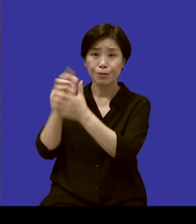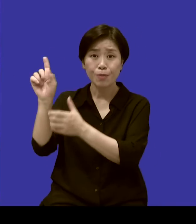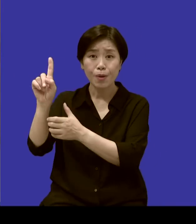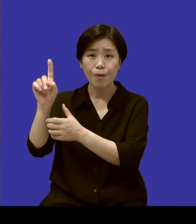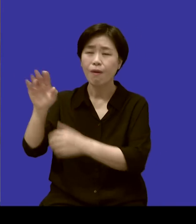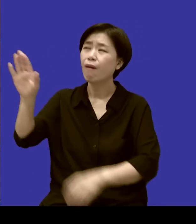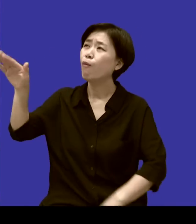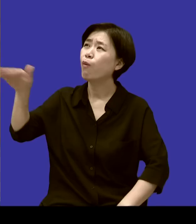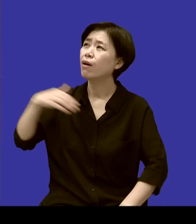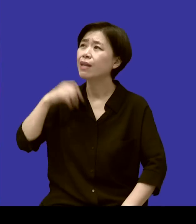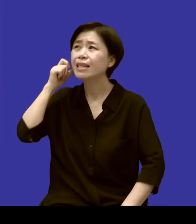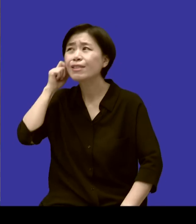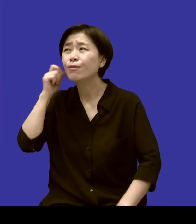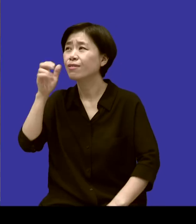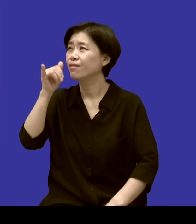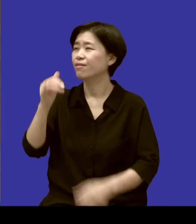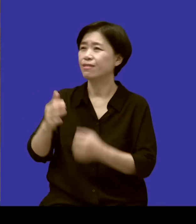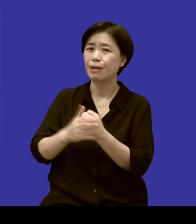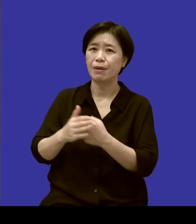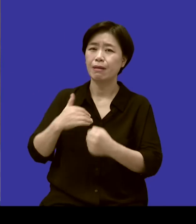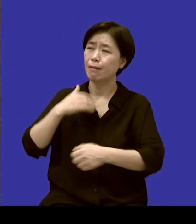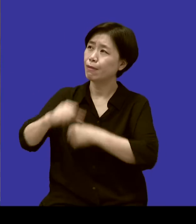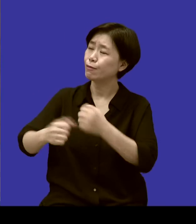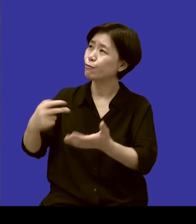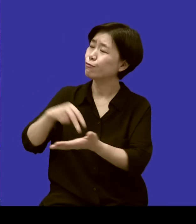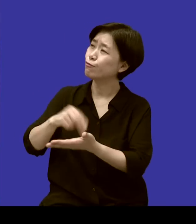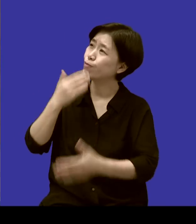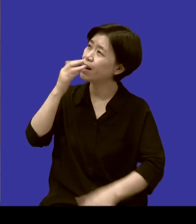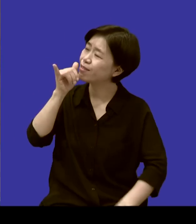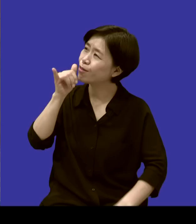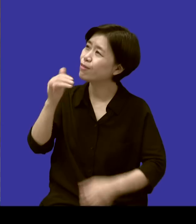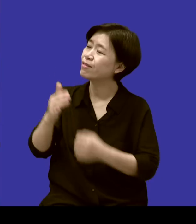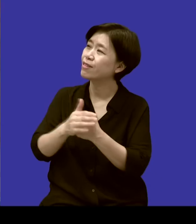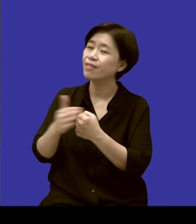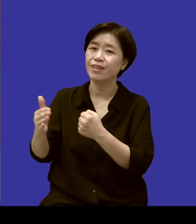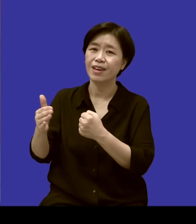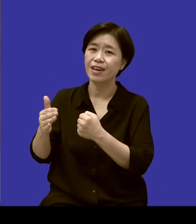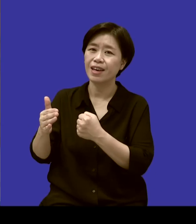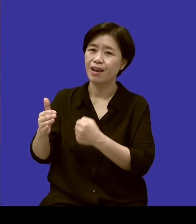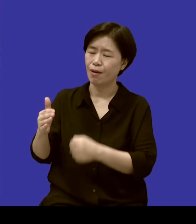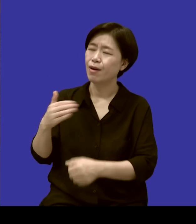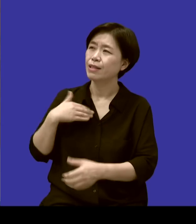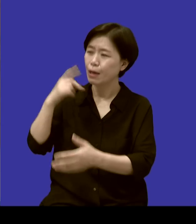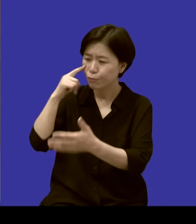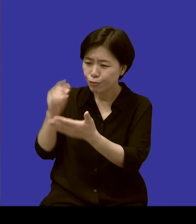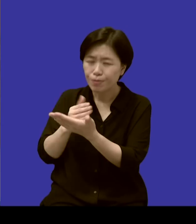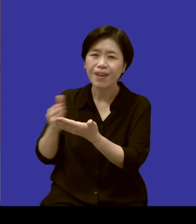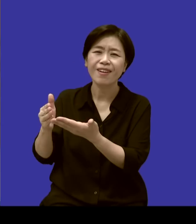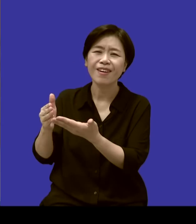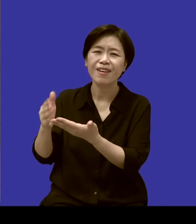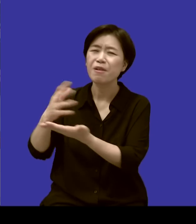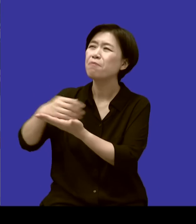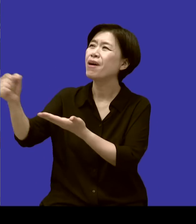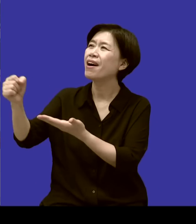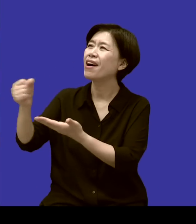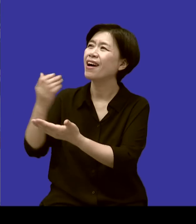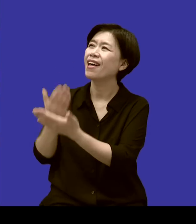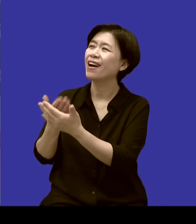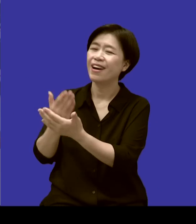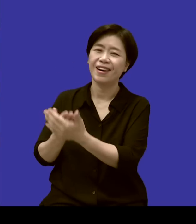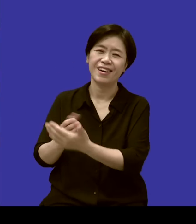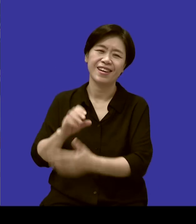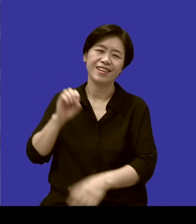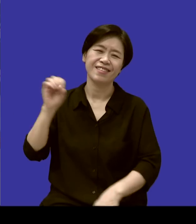기가 얇아서 은혜 받으면 또 아무 때나 막 일어날지 모르니까 하나님 좀 이렇게 분별해서 받아주세요. 예. 그럴 때도